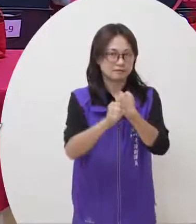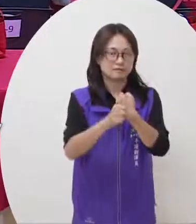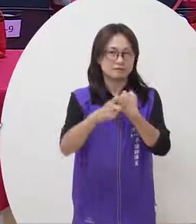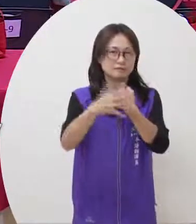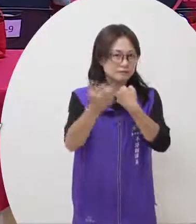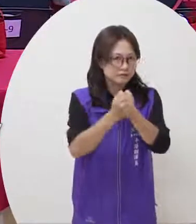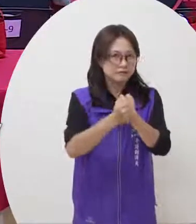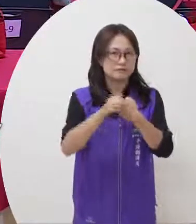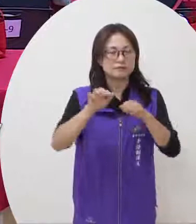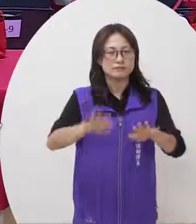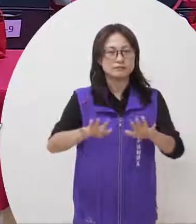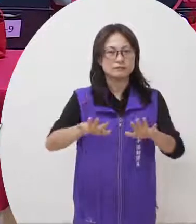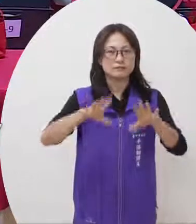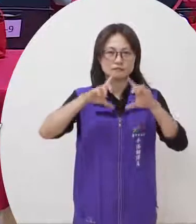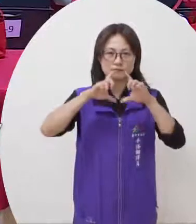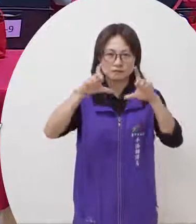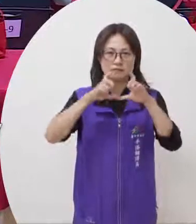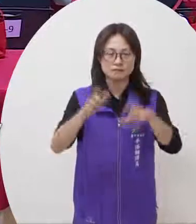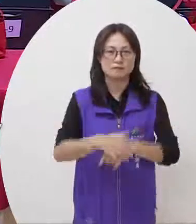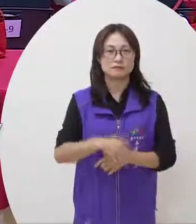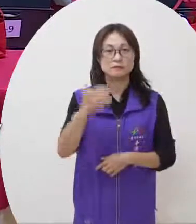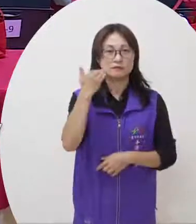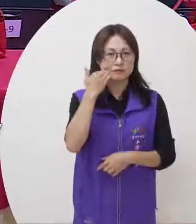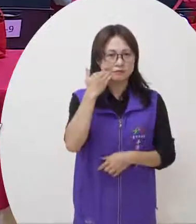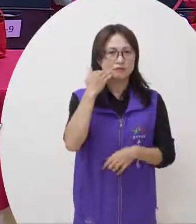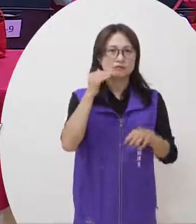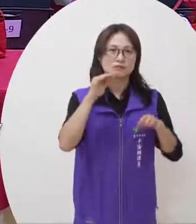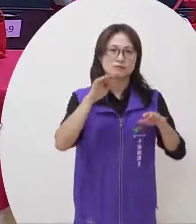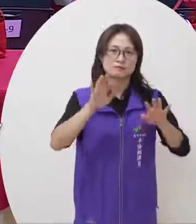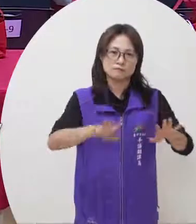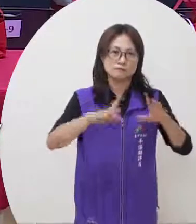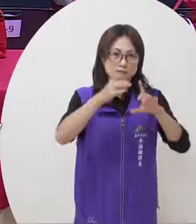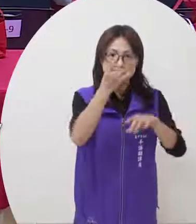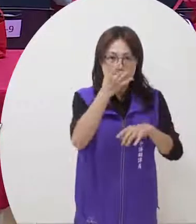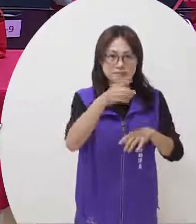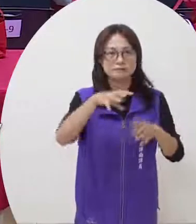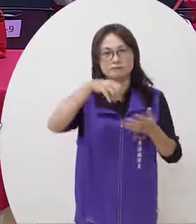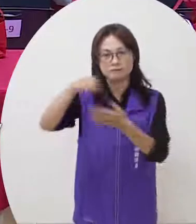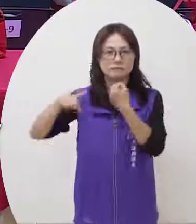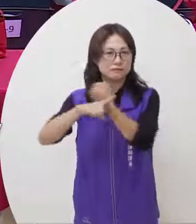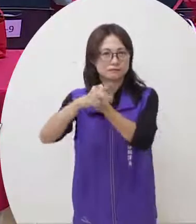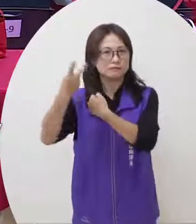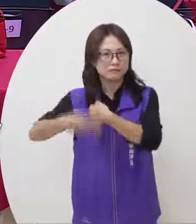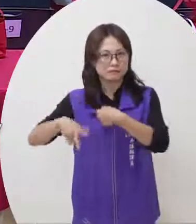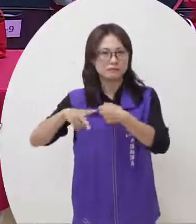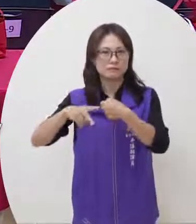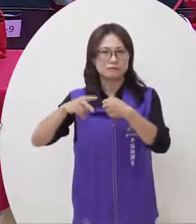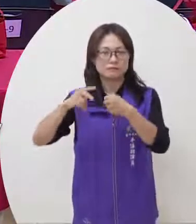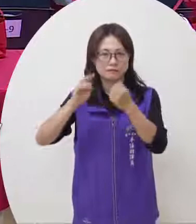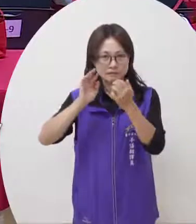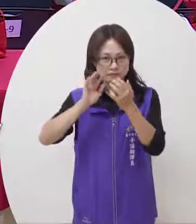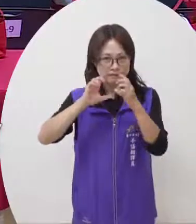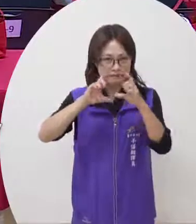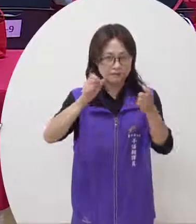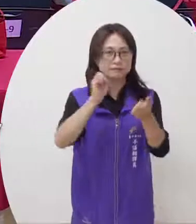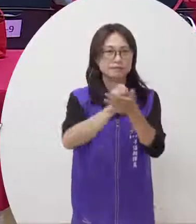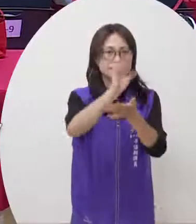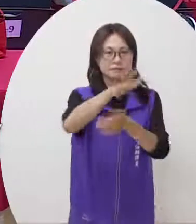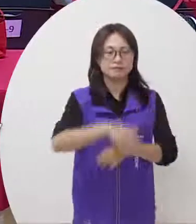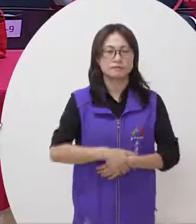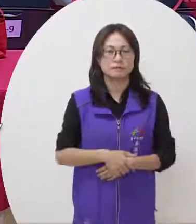答复的，今天先处理；不行的话，就带回去研究再回报哈。那现在开始，哪位局处首长？好，来，